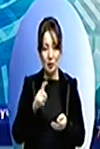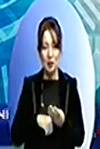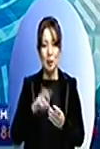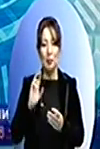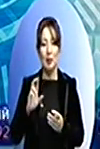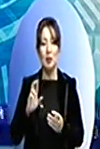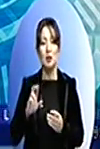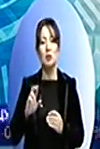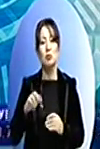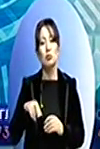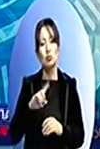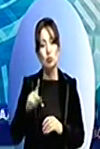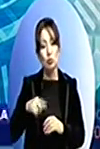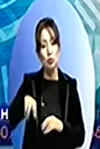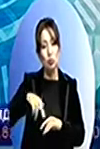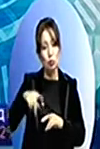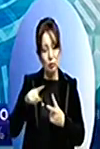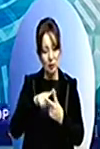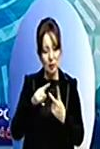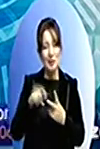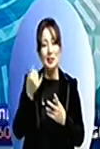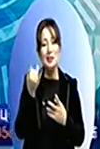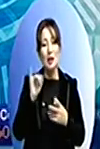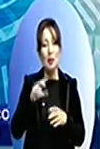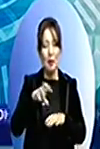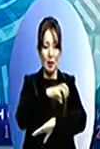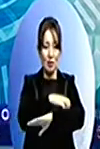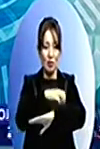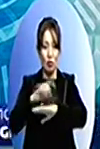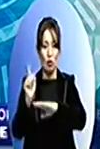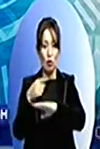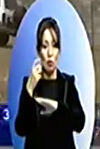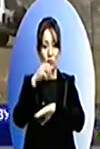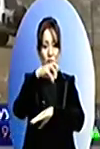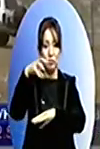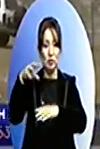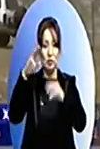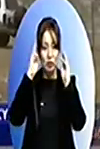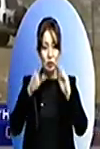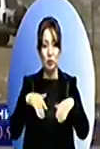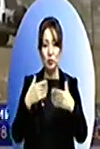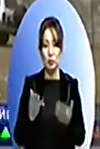амьдарсан зарим хорооны айл өрхүүдийн тогны асуудлыг шийдвэрлэлээ.